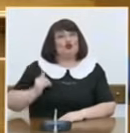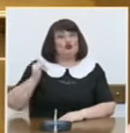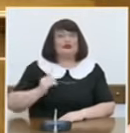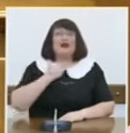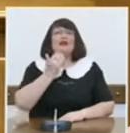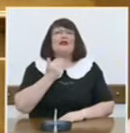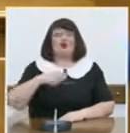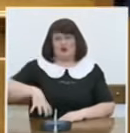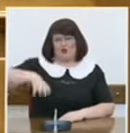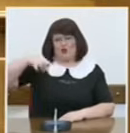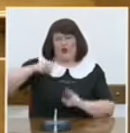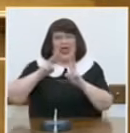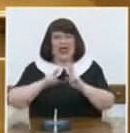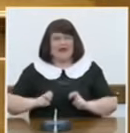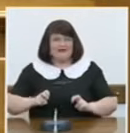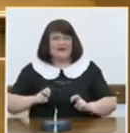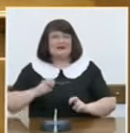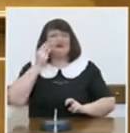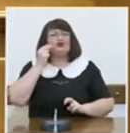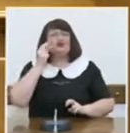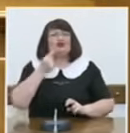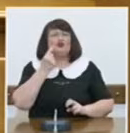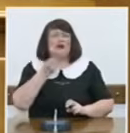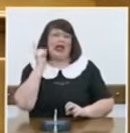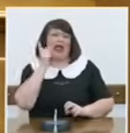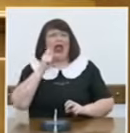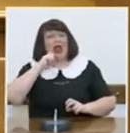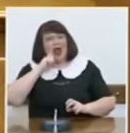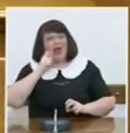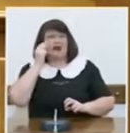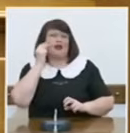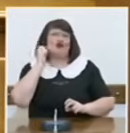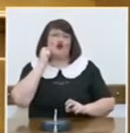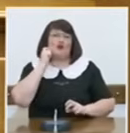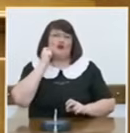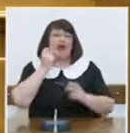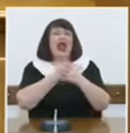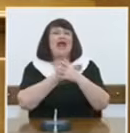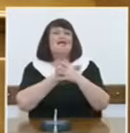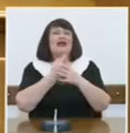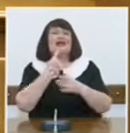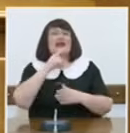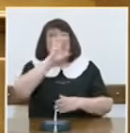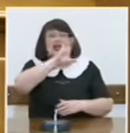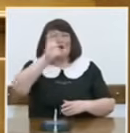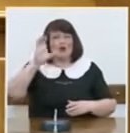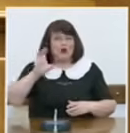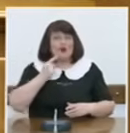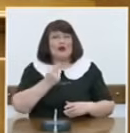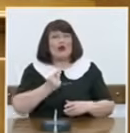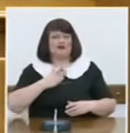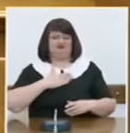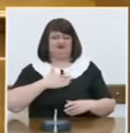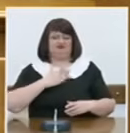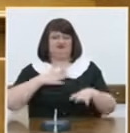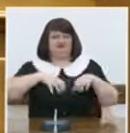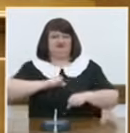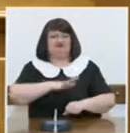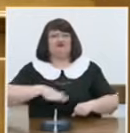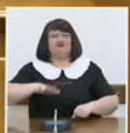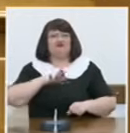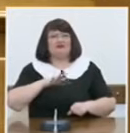Πρεσπών. Οι Αλβανοί μας λένε ότι η χώρα μας ανήκει σε αυτούς. Περήφανη πολιτική. Φανταστείτε να μην ήταν περήφανη εξωτερική